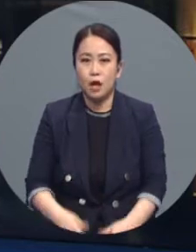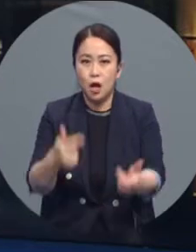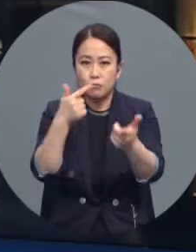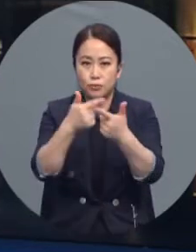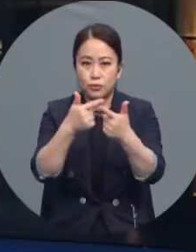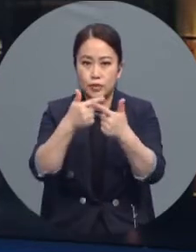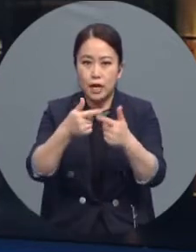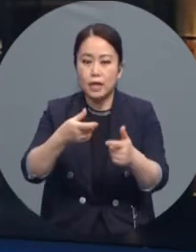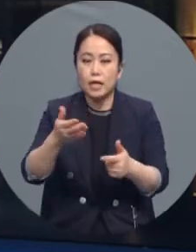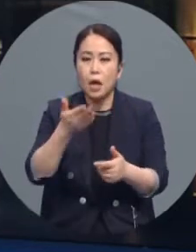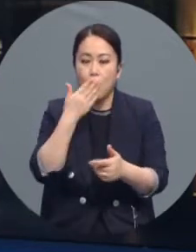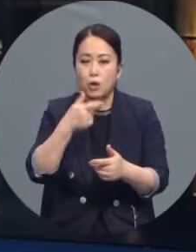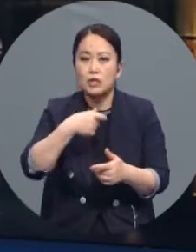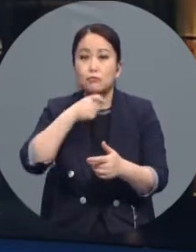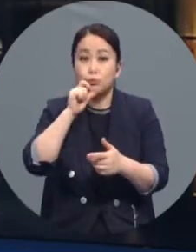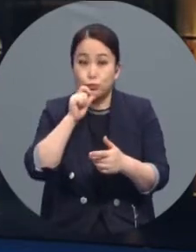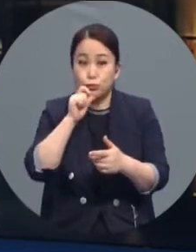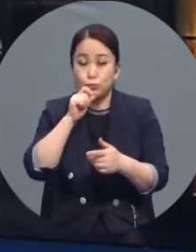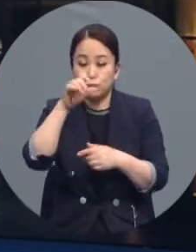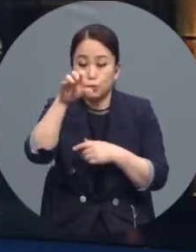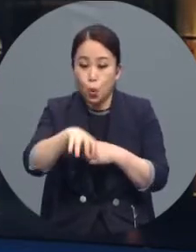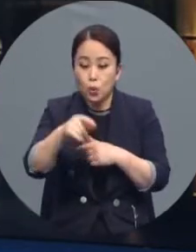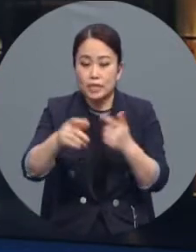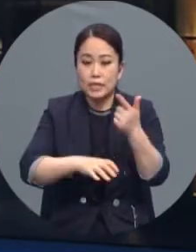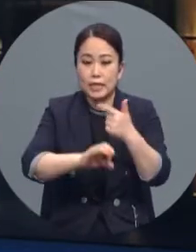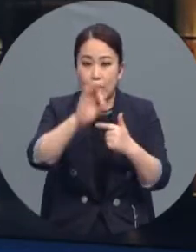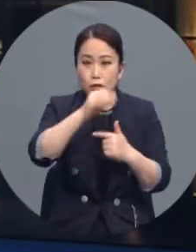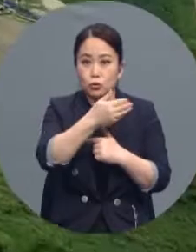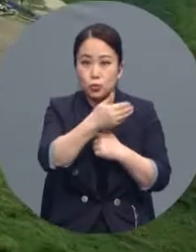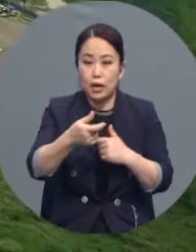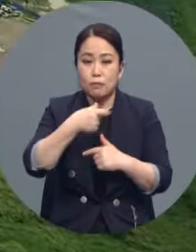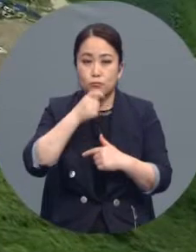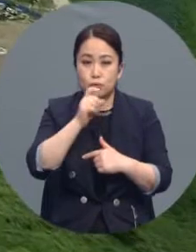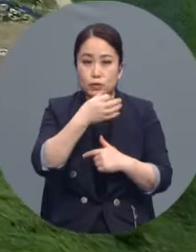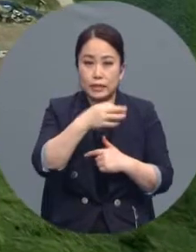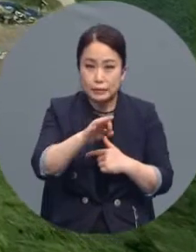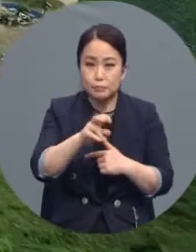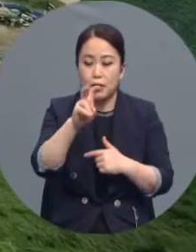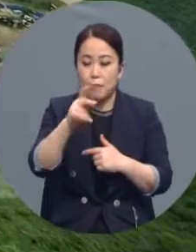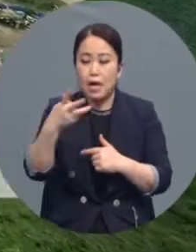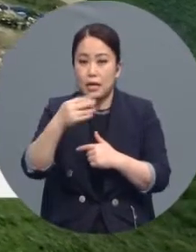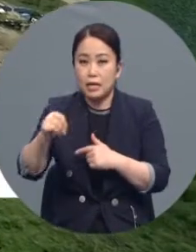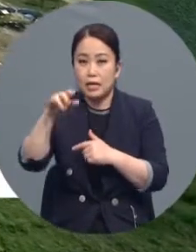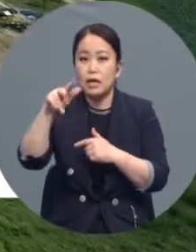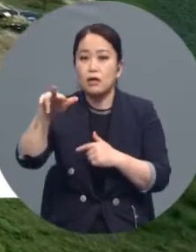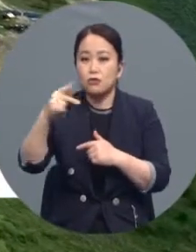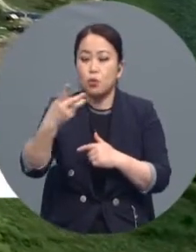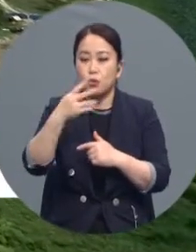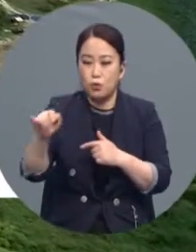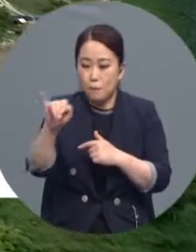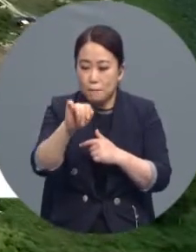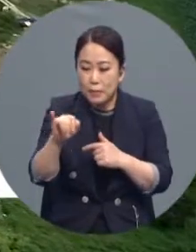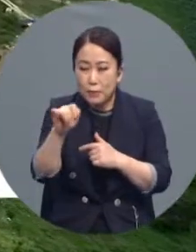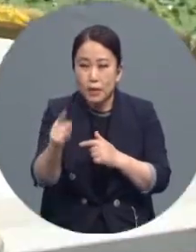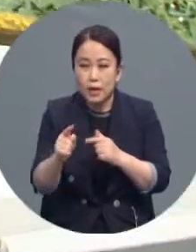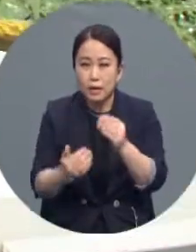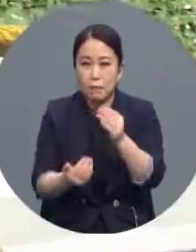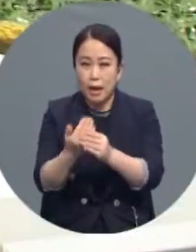부산의 상수원인 낙동강 물금과 메리지점 조류 경보가 20일째 경계 단계를 유지하고